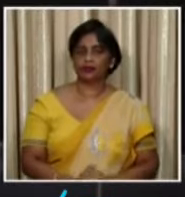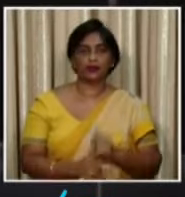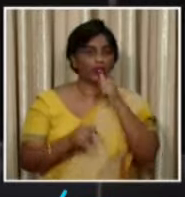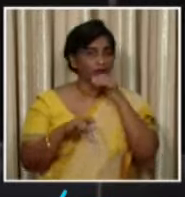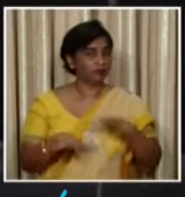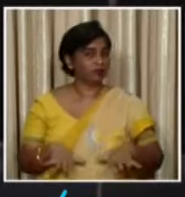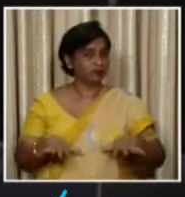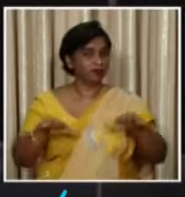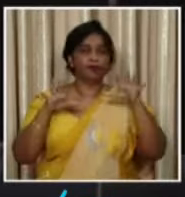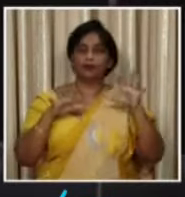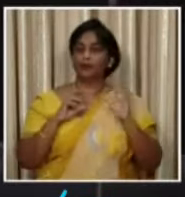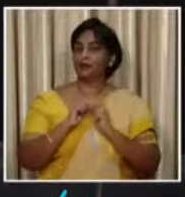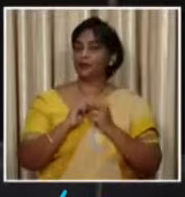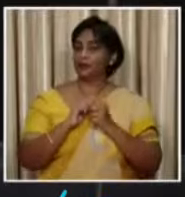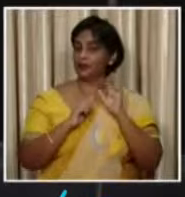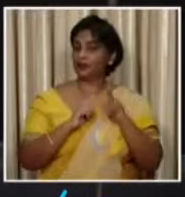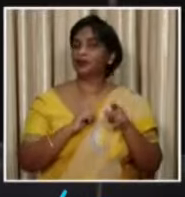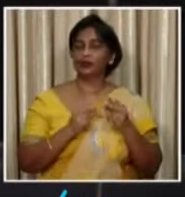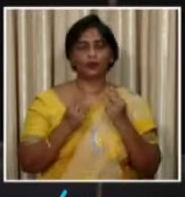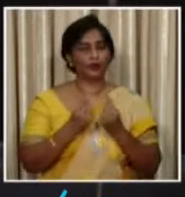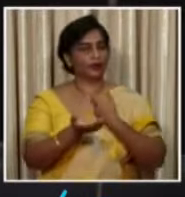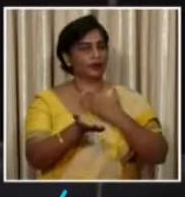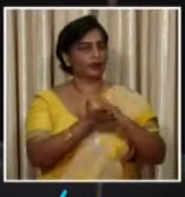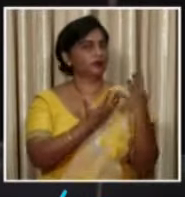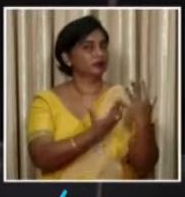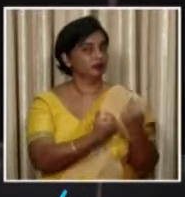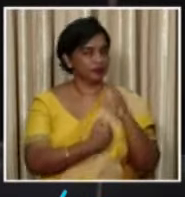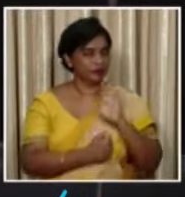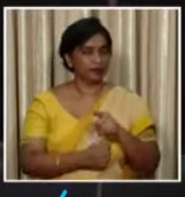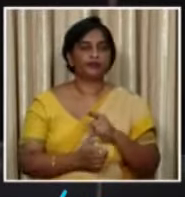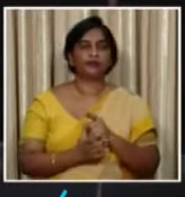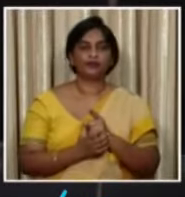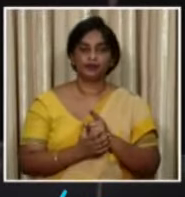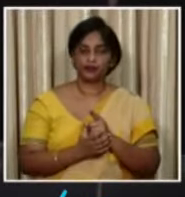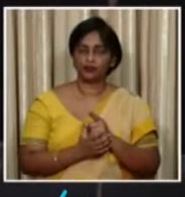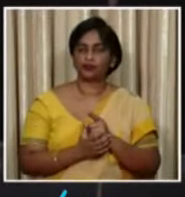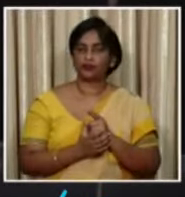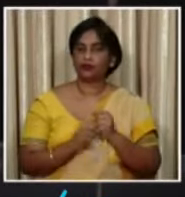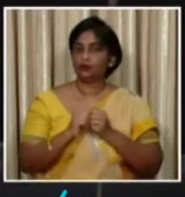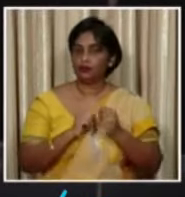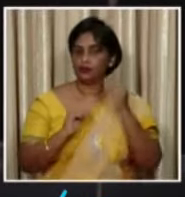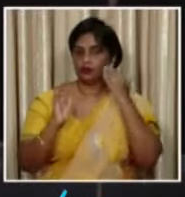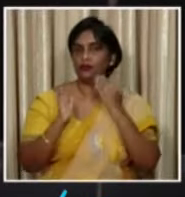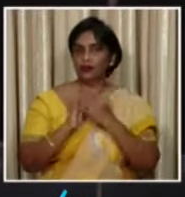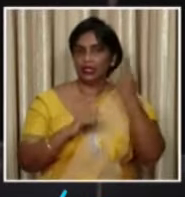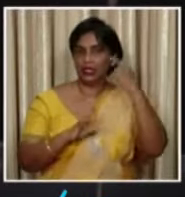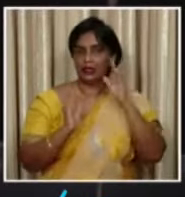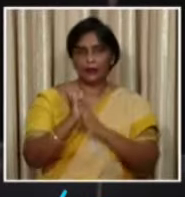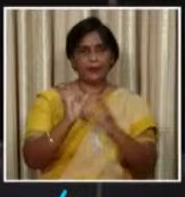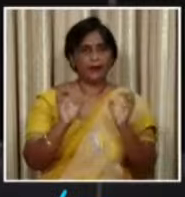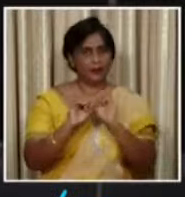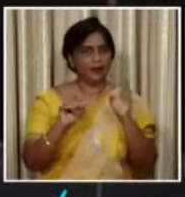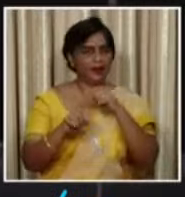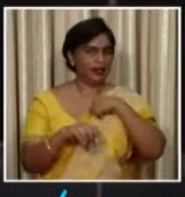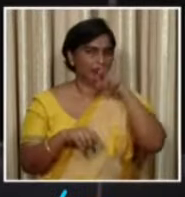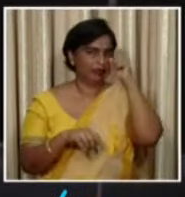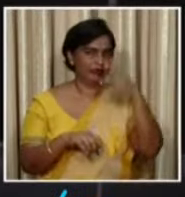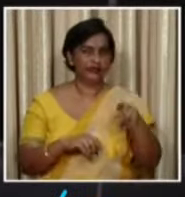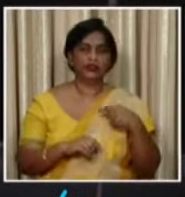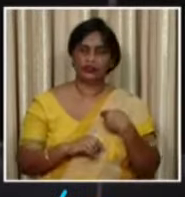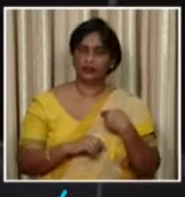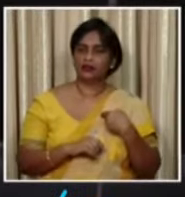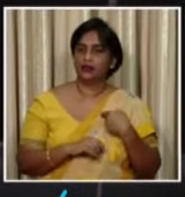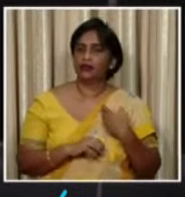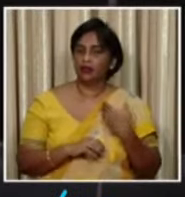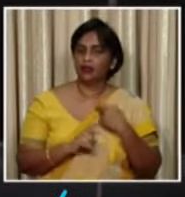ගම්වතුරෙන් විපත්‍රපත් වෙච්ච අය ක්ෂණිකව බේරා ගැනීමට කටයුතු කිරීමේ ක්‍රියාව සම්බන්ධයෙන් මම දැක්කයි මාධ්‍ය මගින් කරු වාර්තා කළා.